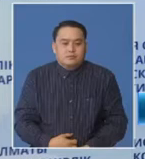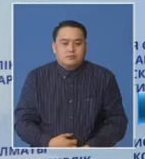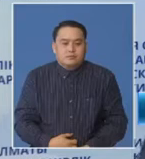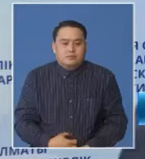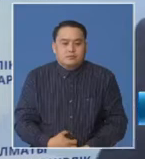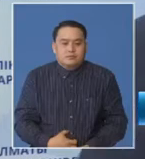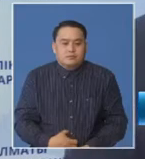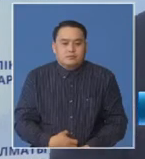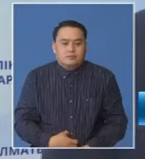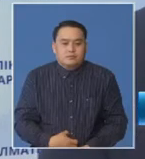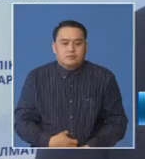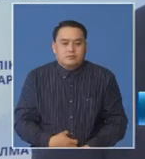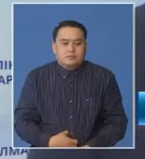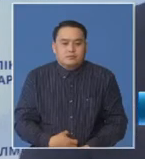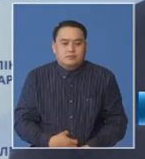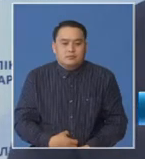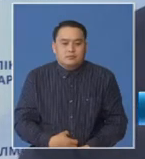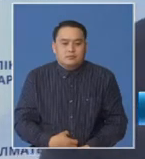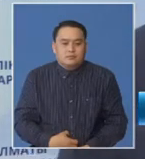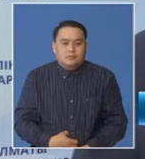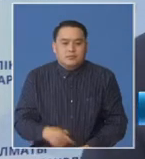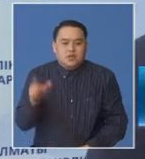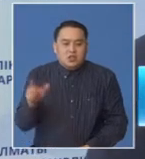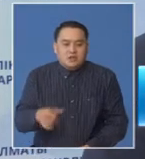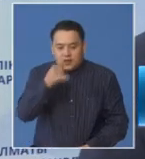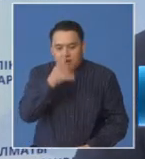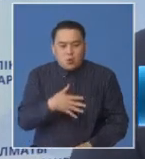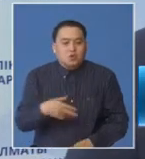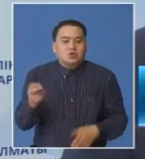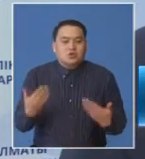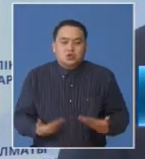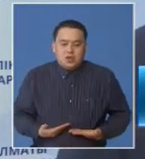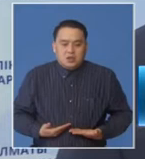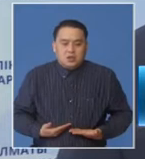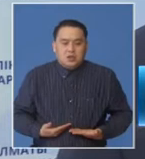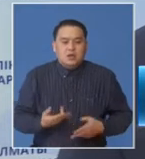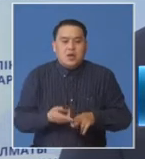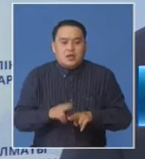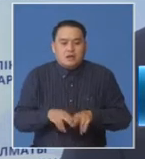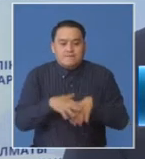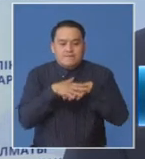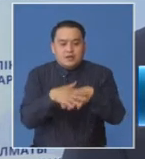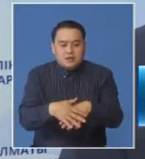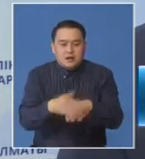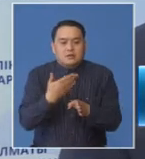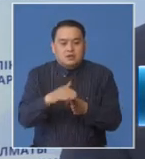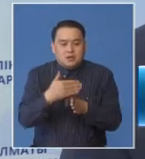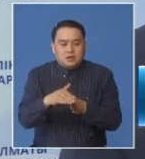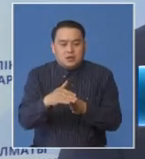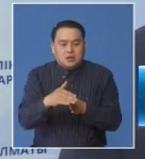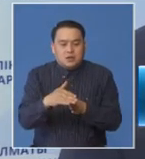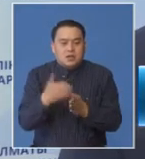7-20-25. Без жилья человек, конечно, не может жить. Значит, для этого выделяются кредиты.